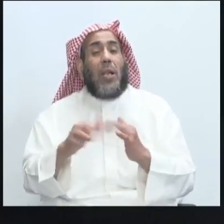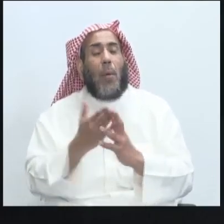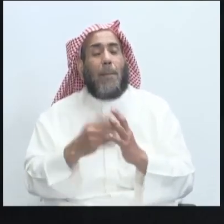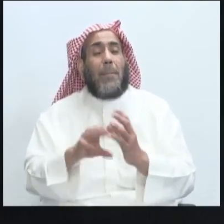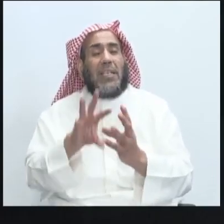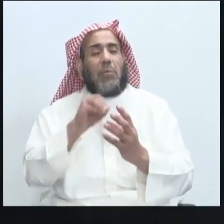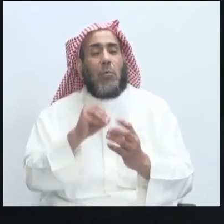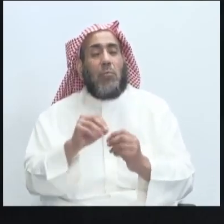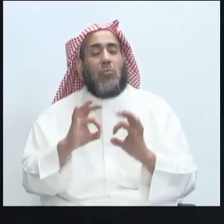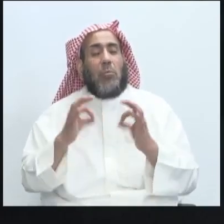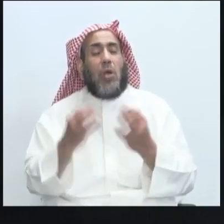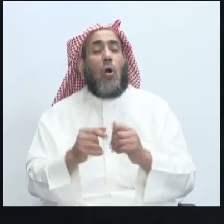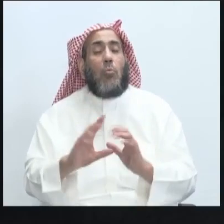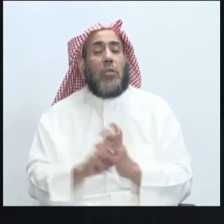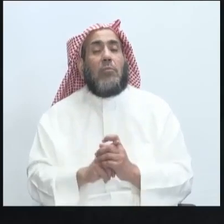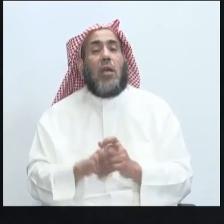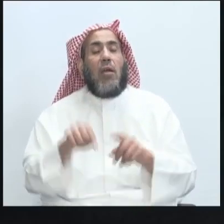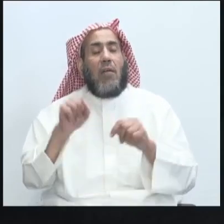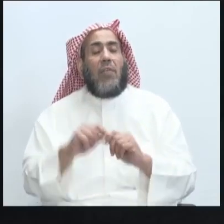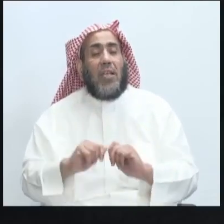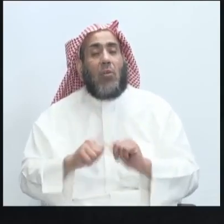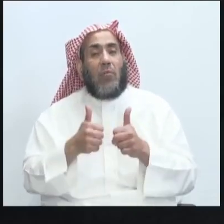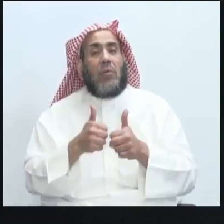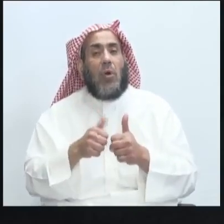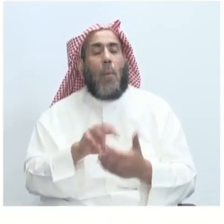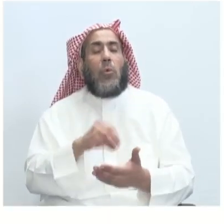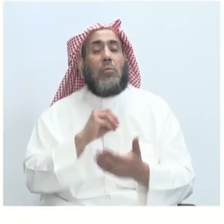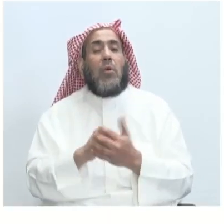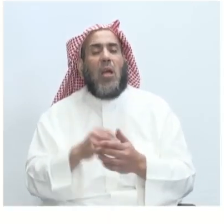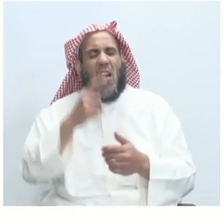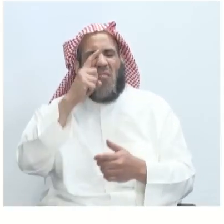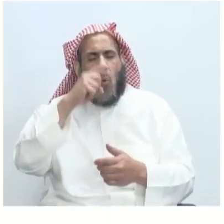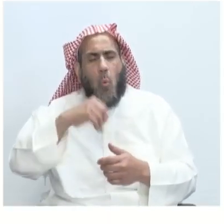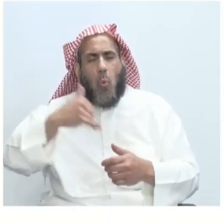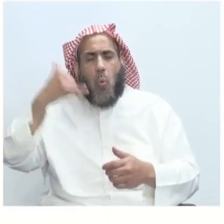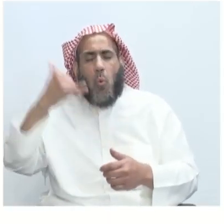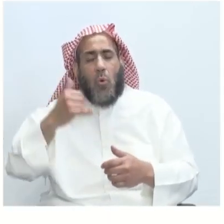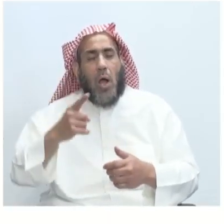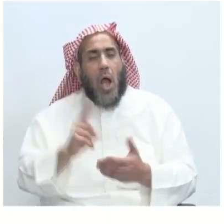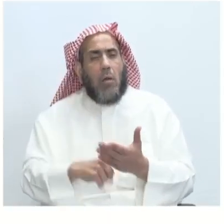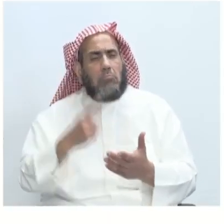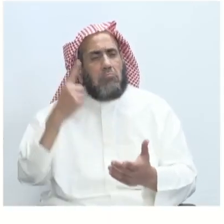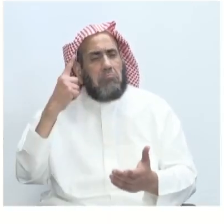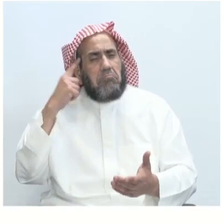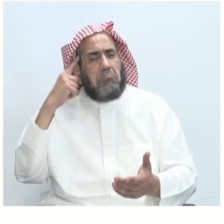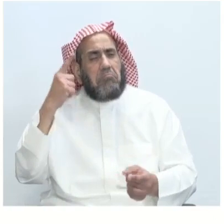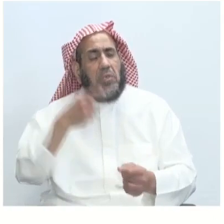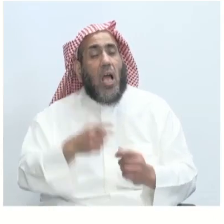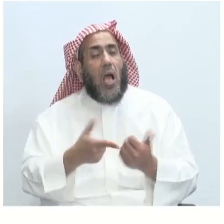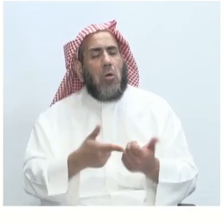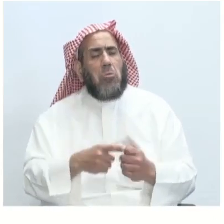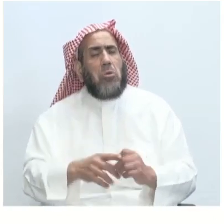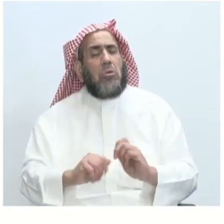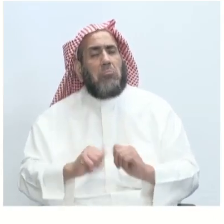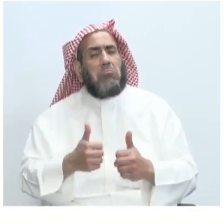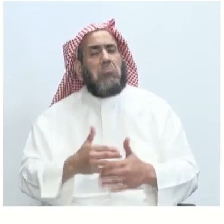اكتسبه من مجتمعه ومن محيطه فهي دوافع مكتسبه فلا بد ان نعترف بان هذه الدوافع